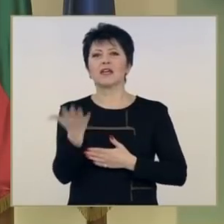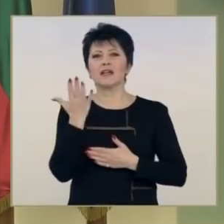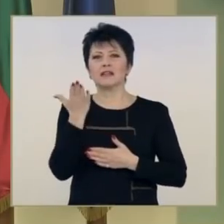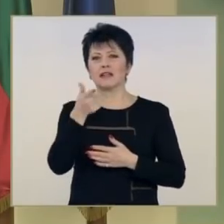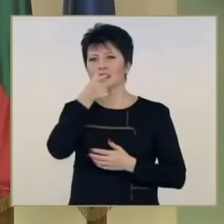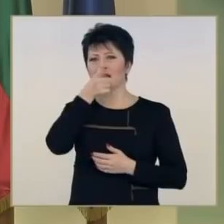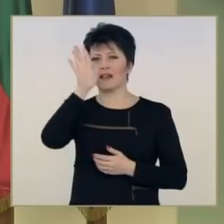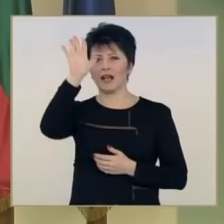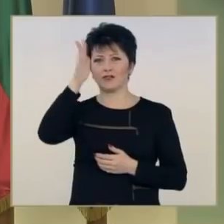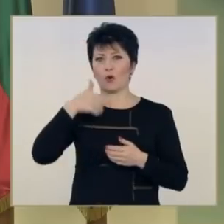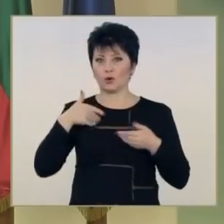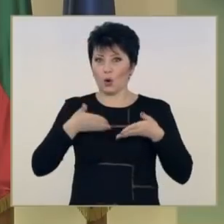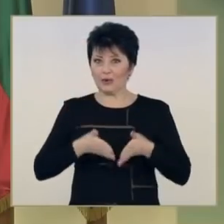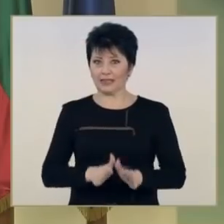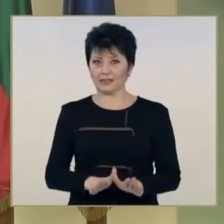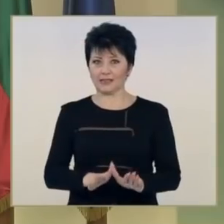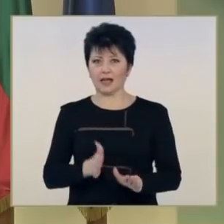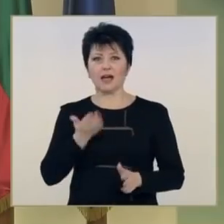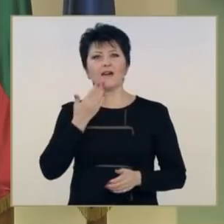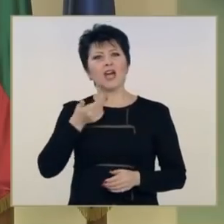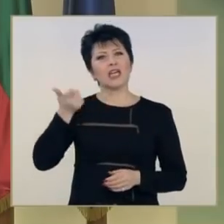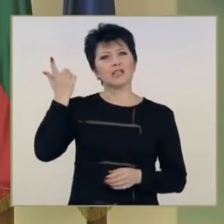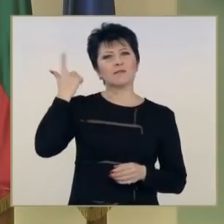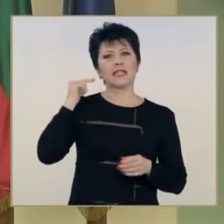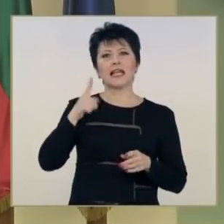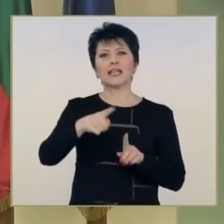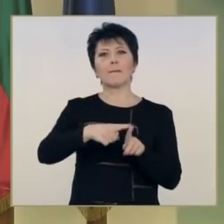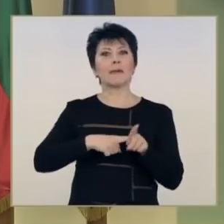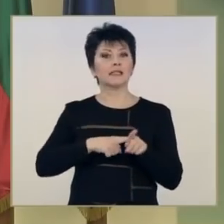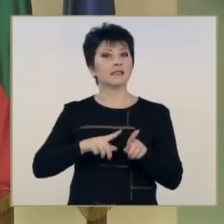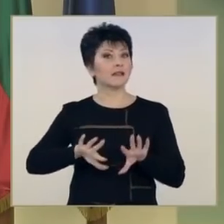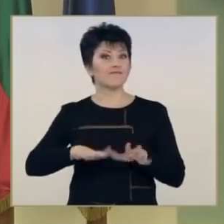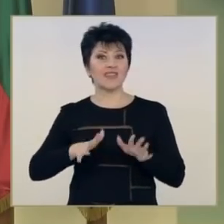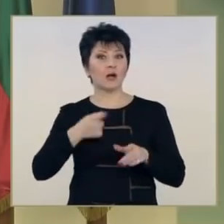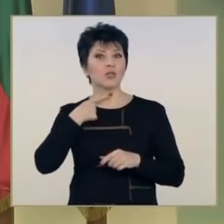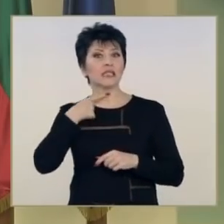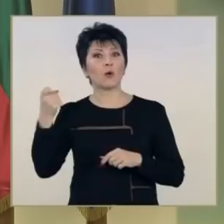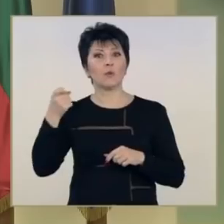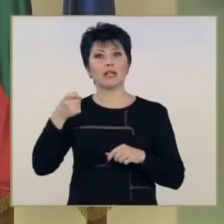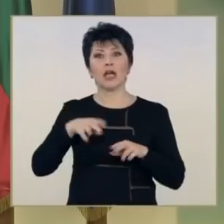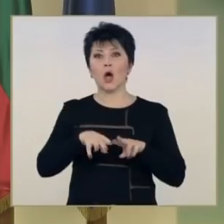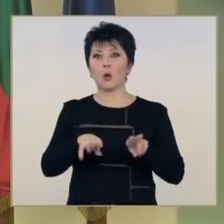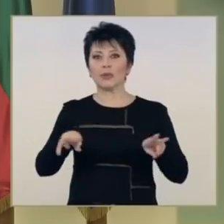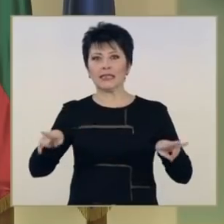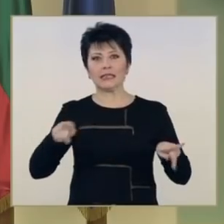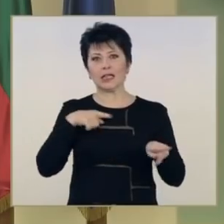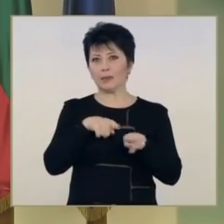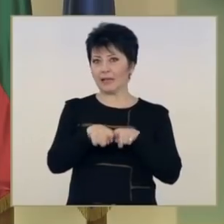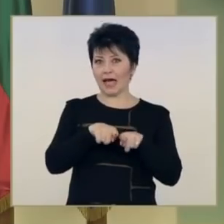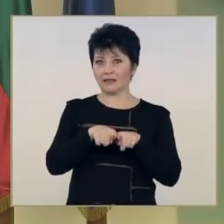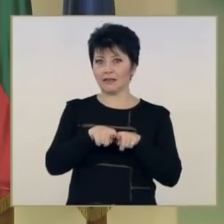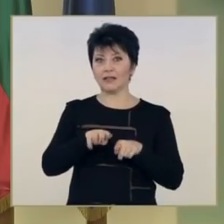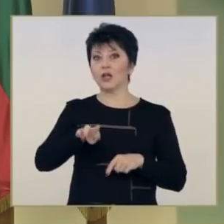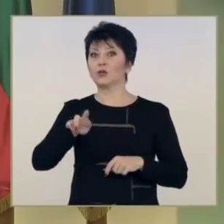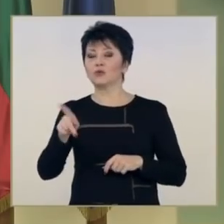са далеч от родината. В изминалите месеци някои са загубили роднини и приятели. Други отново